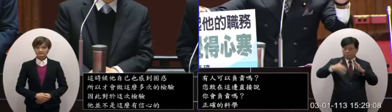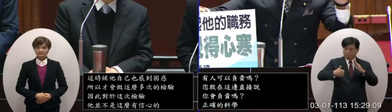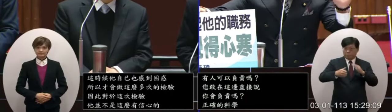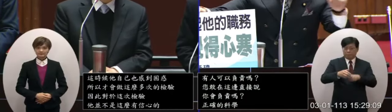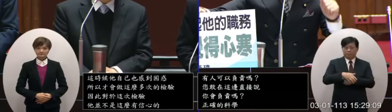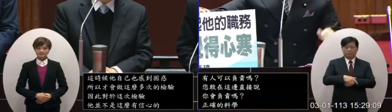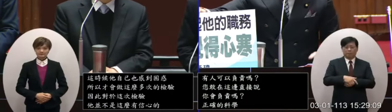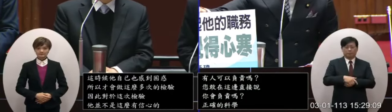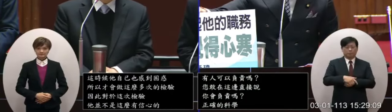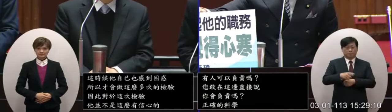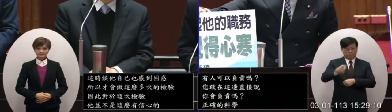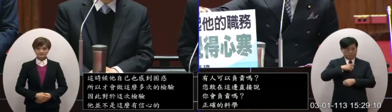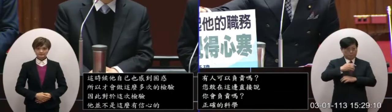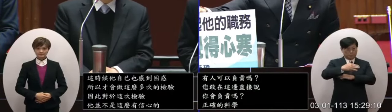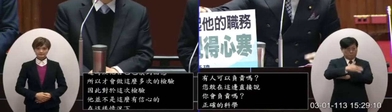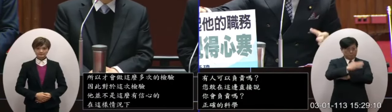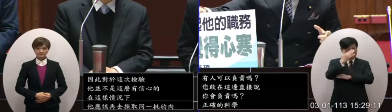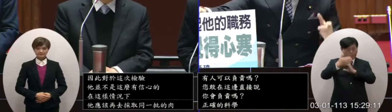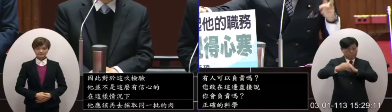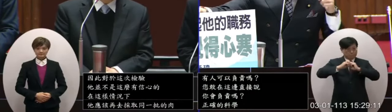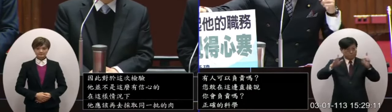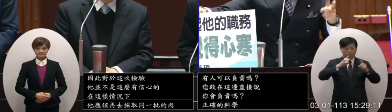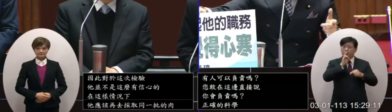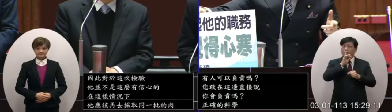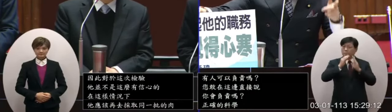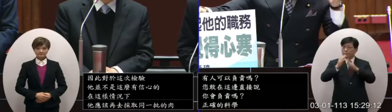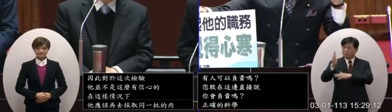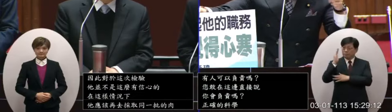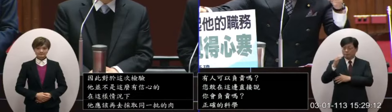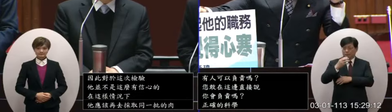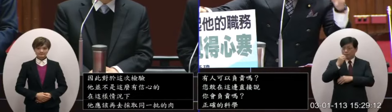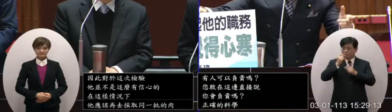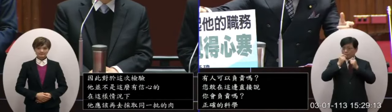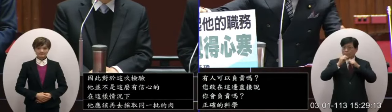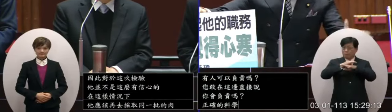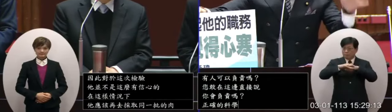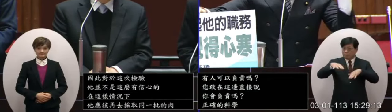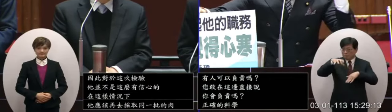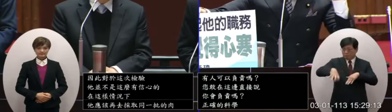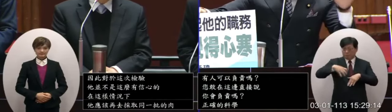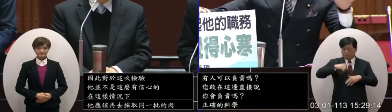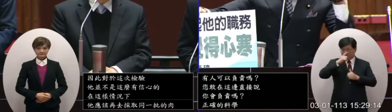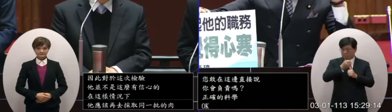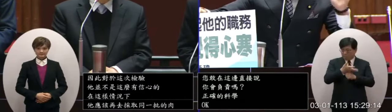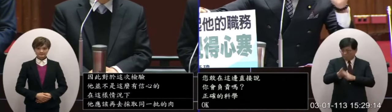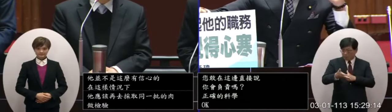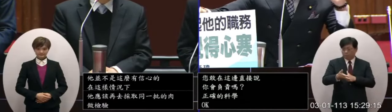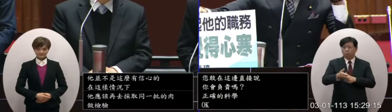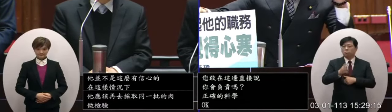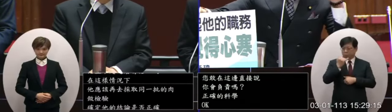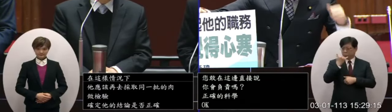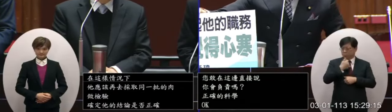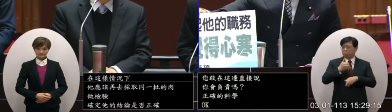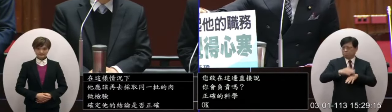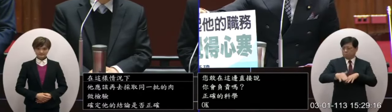据报道您指称台中市食安处实验室的污染是